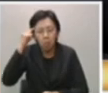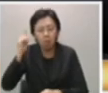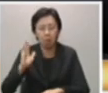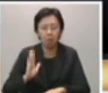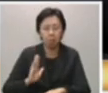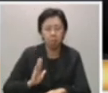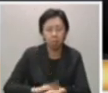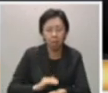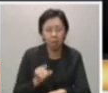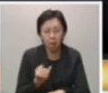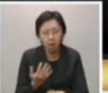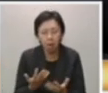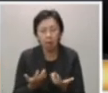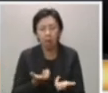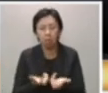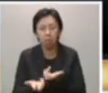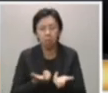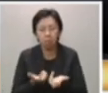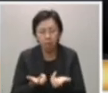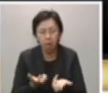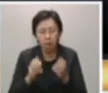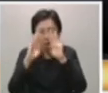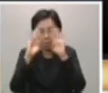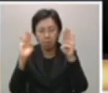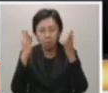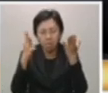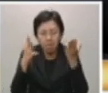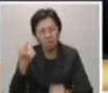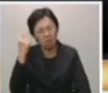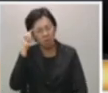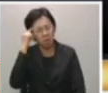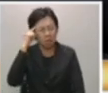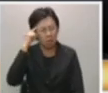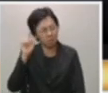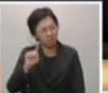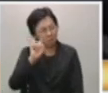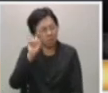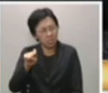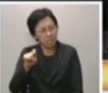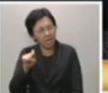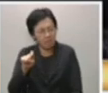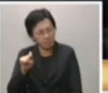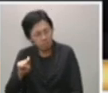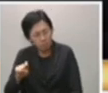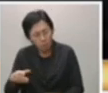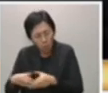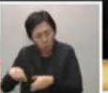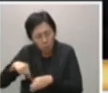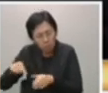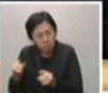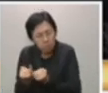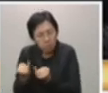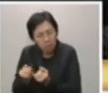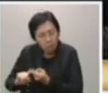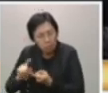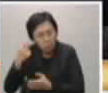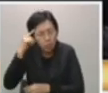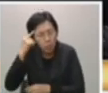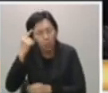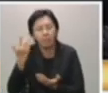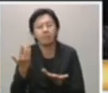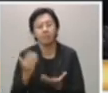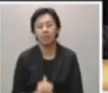ไร้ศักยภาพหรือด้วยผลประโยชน์แอบแฝงของพวกพ้องแต่ท่านได้ทำลายประเ